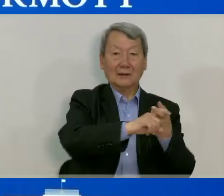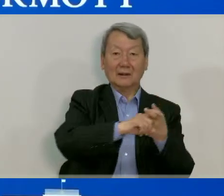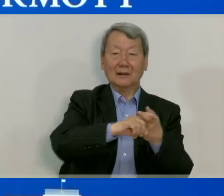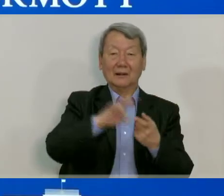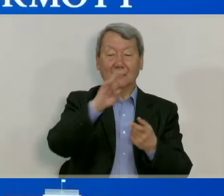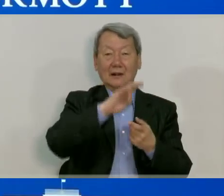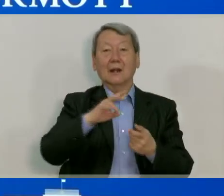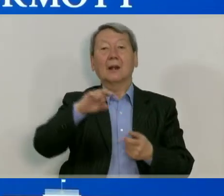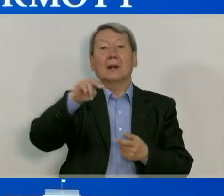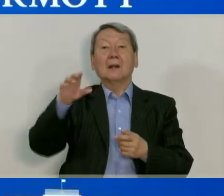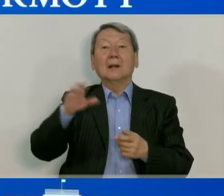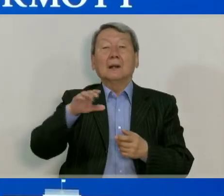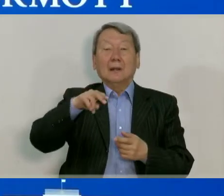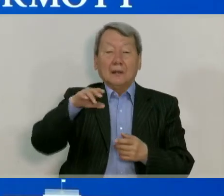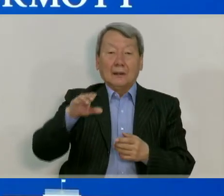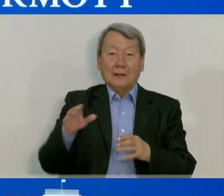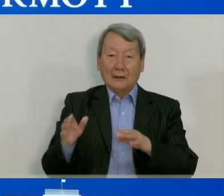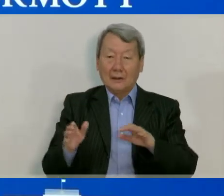По